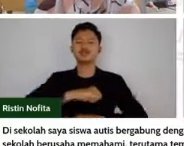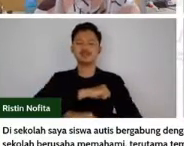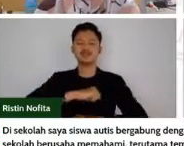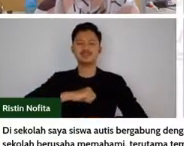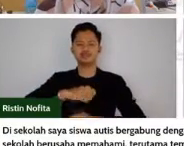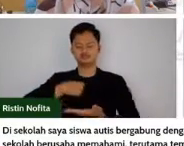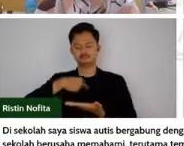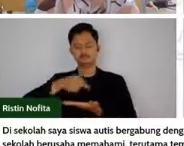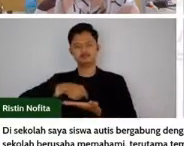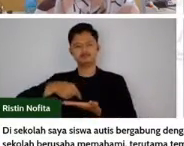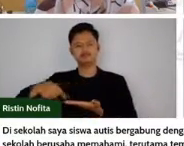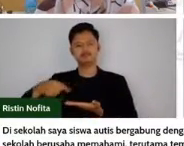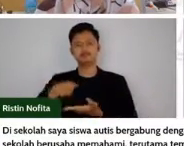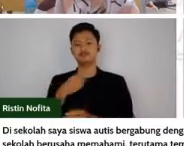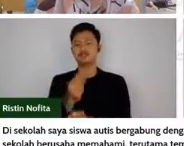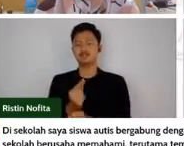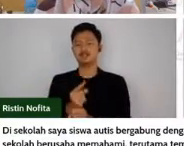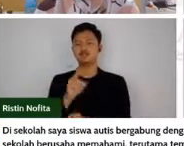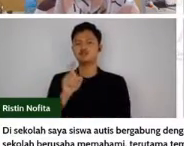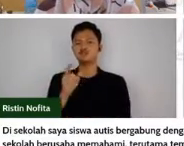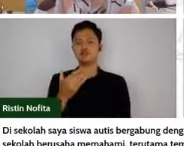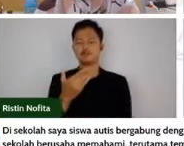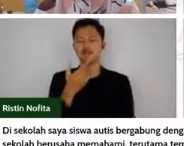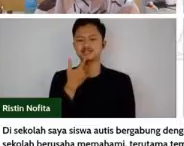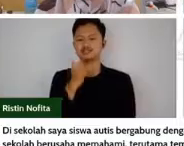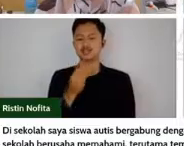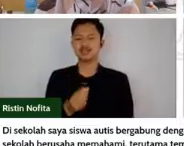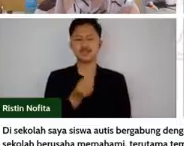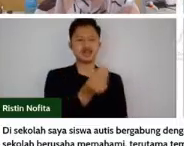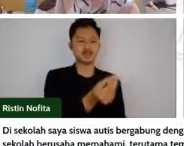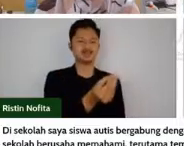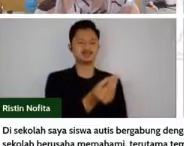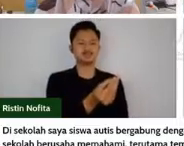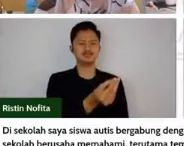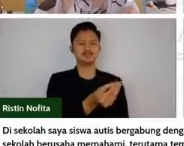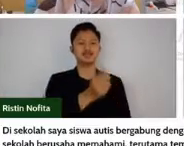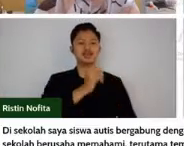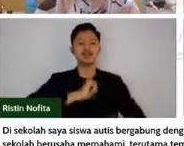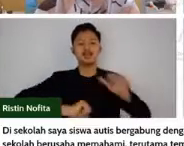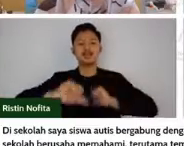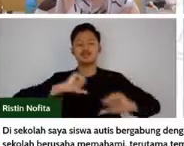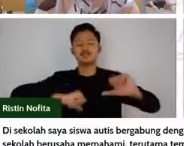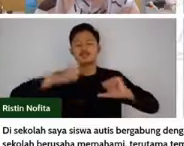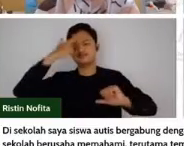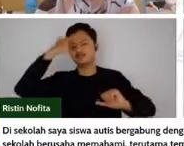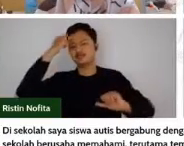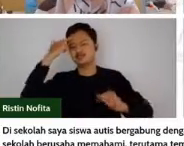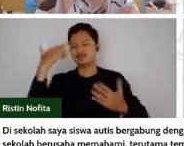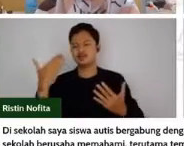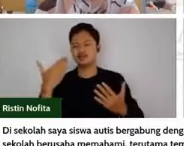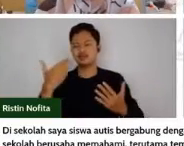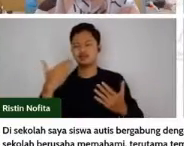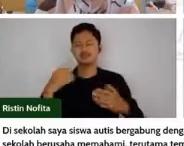guru ya perlu memberikan kegiatan dalam pembelajaran itu ya tercover kinestetiknya